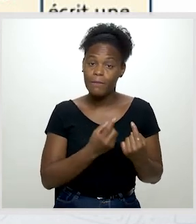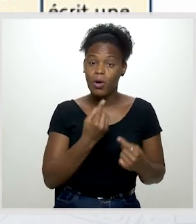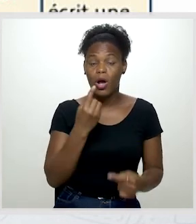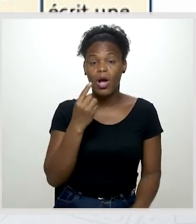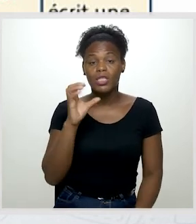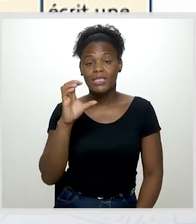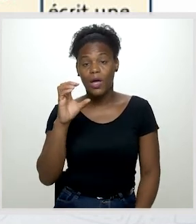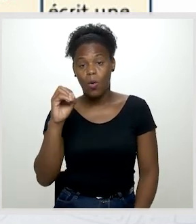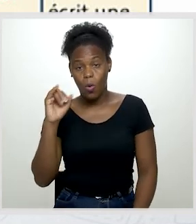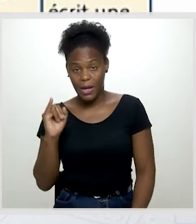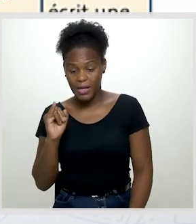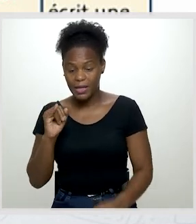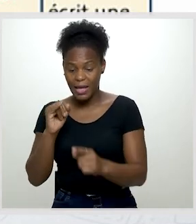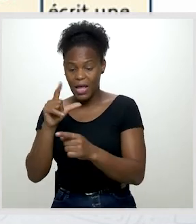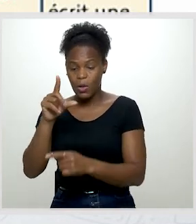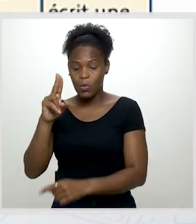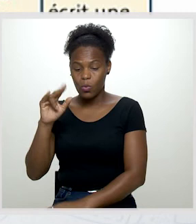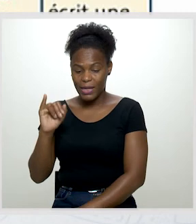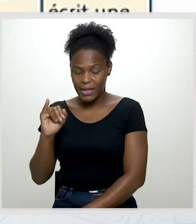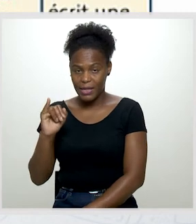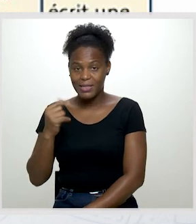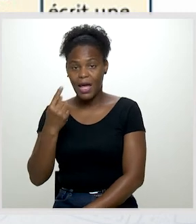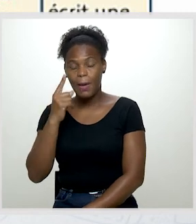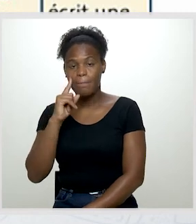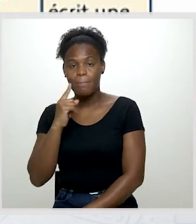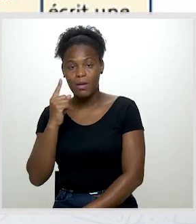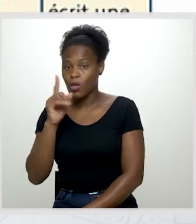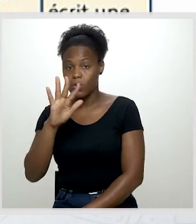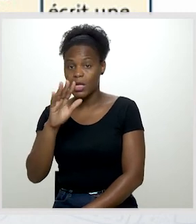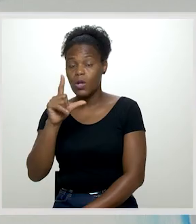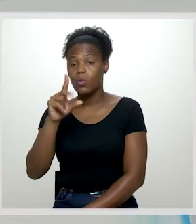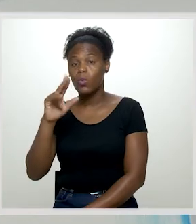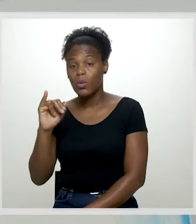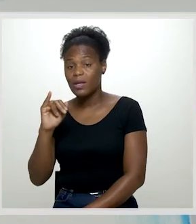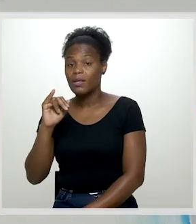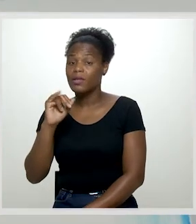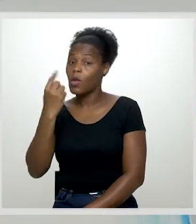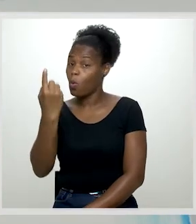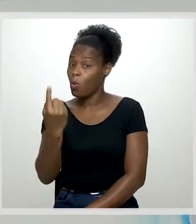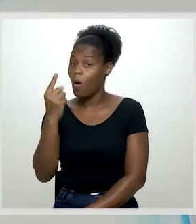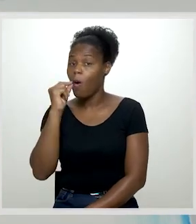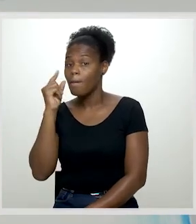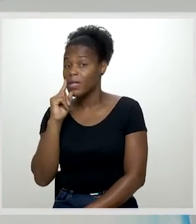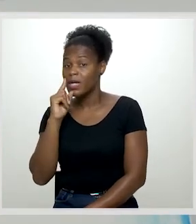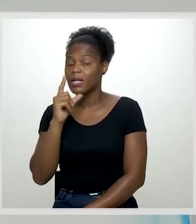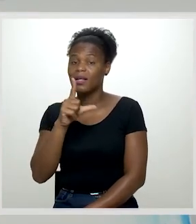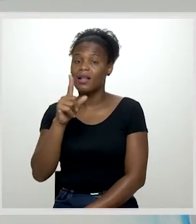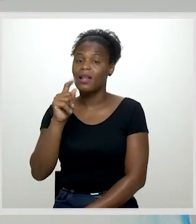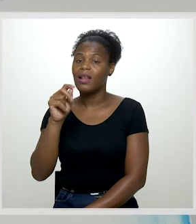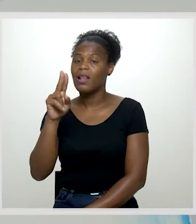contre, pour les pronoms COI, lui, c'est singulier, que ce soit au féminin ou au masculin, et